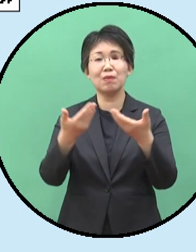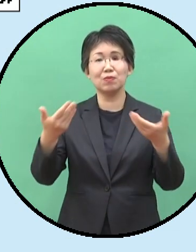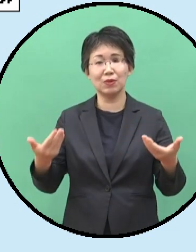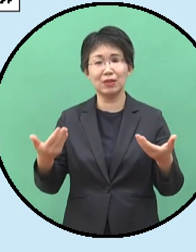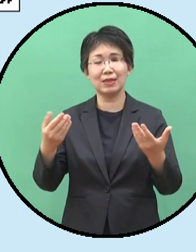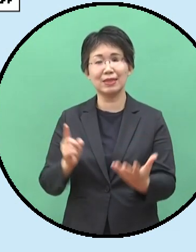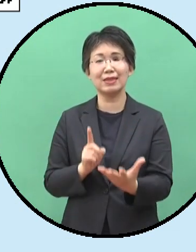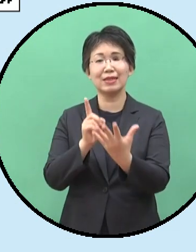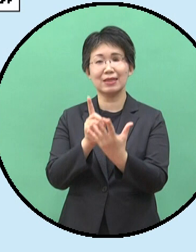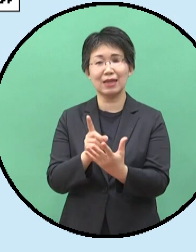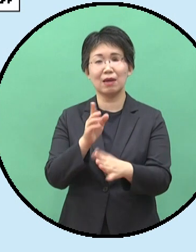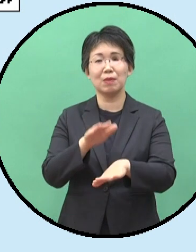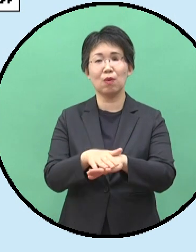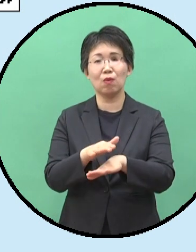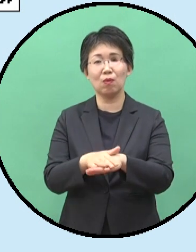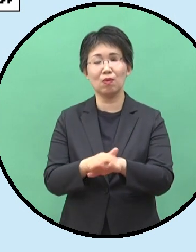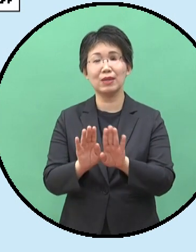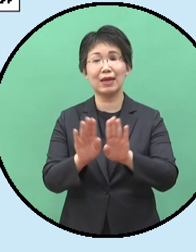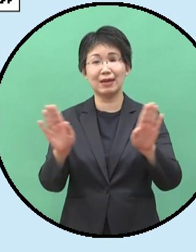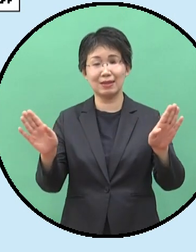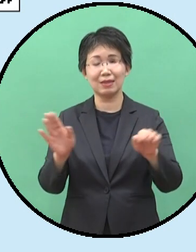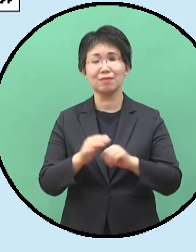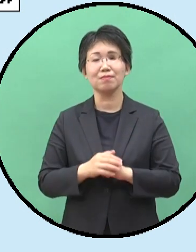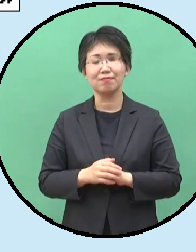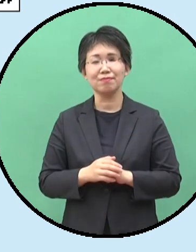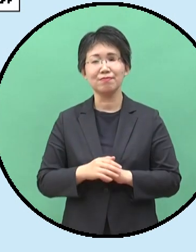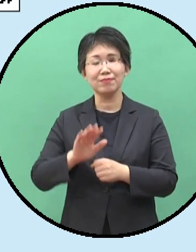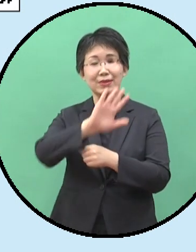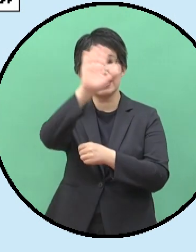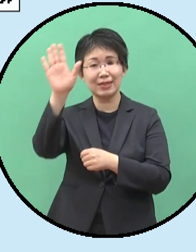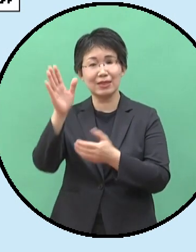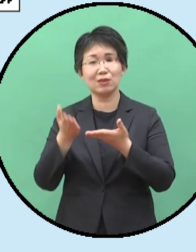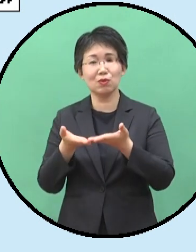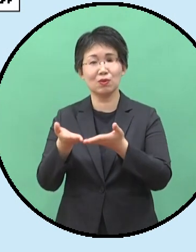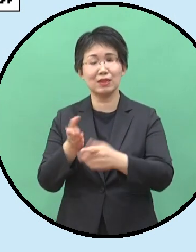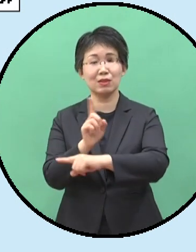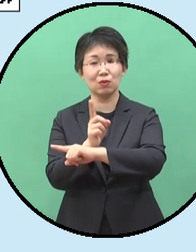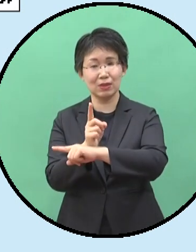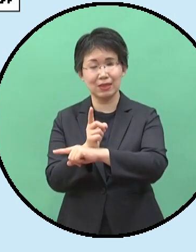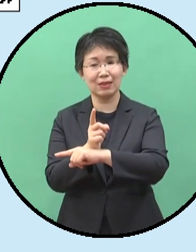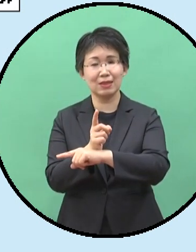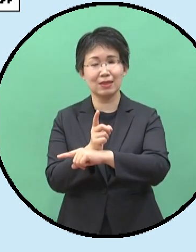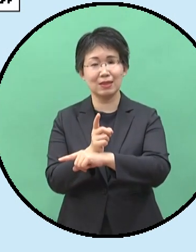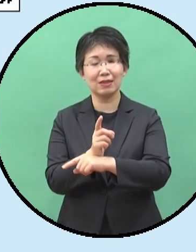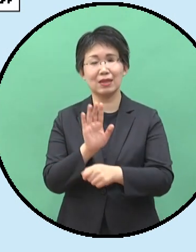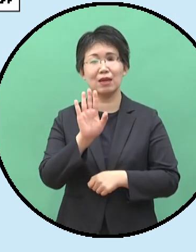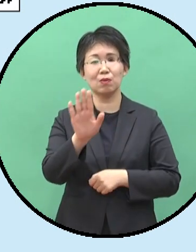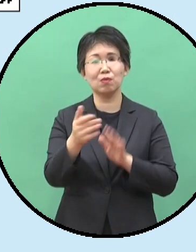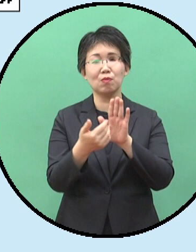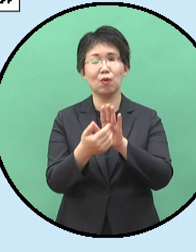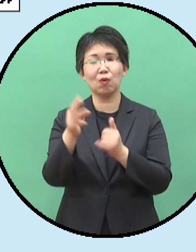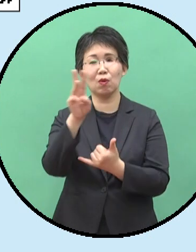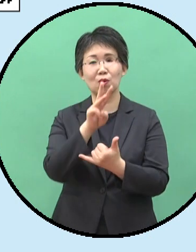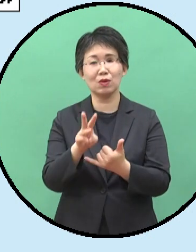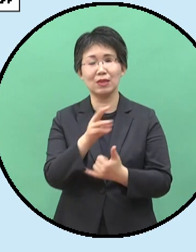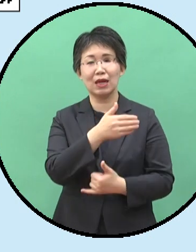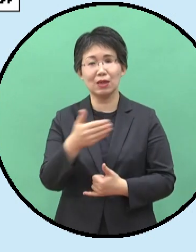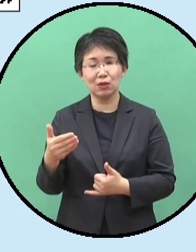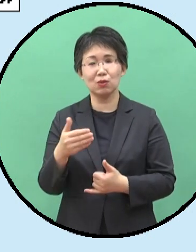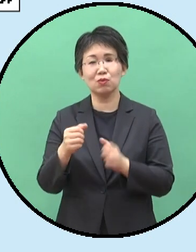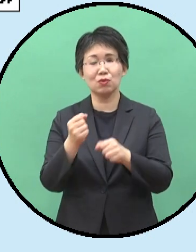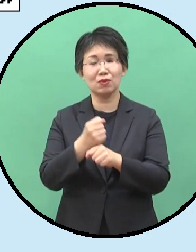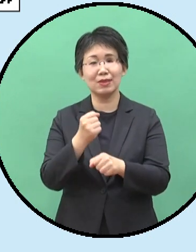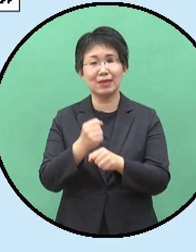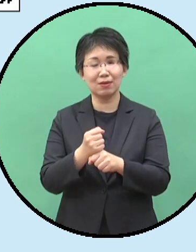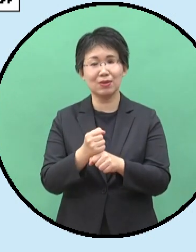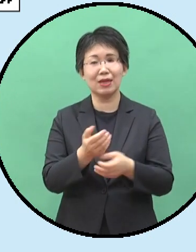りに対面形式で開催します。気象や地震の実験、防災グッズの作成、気象